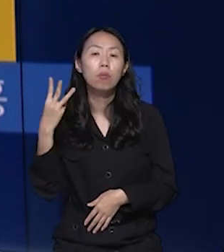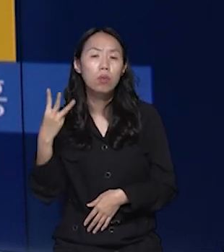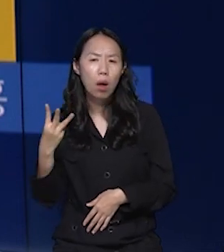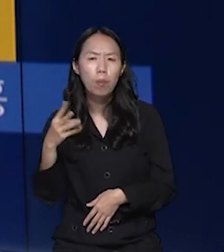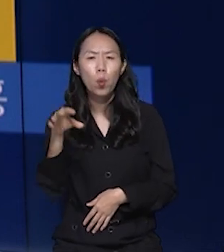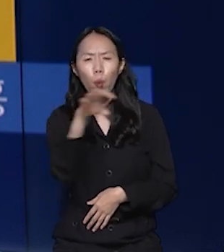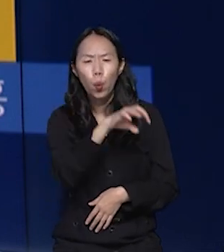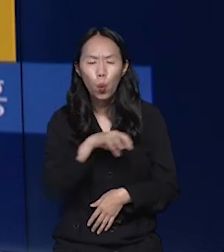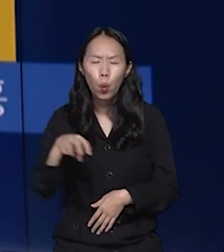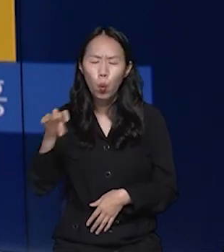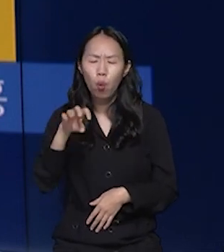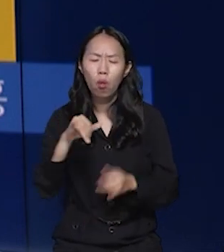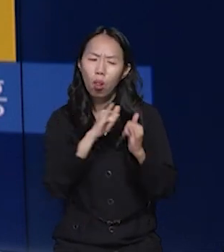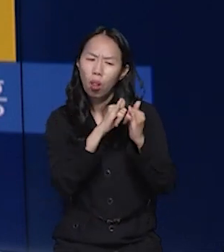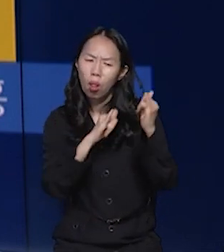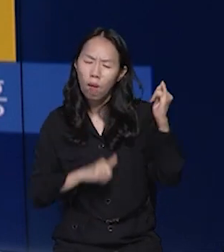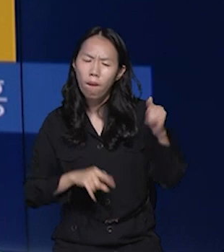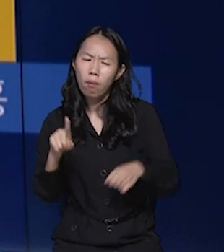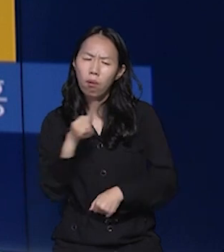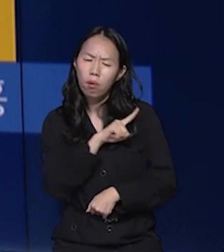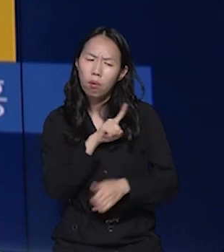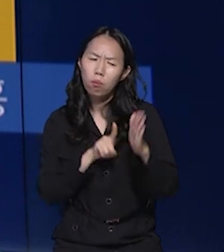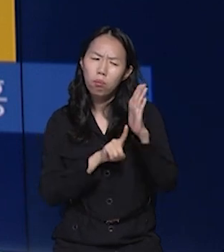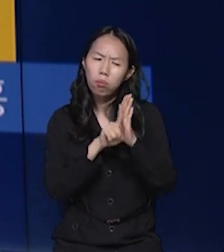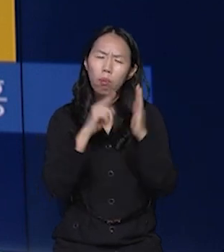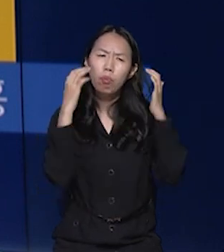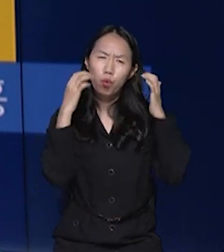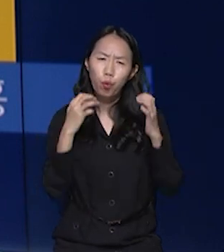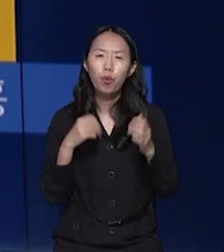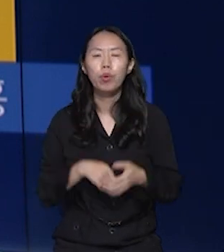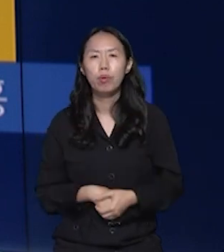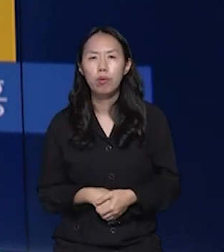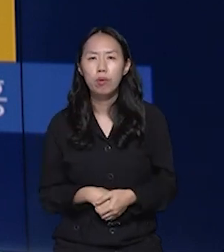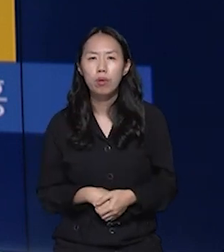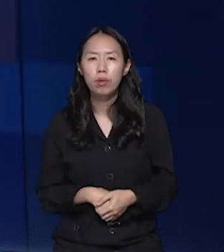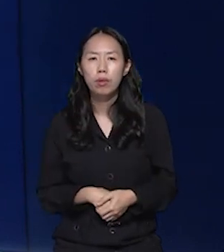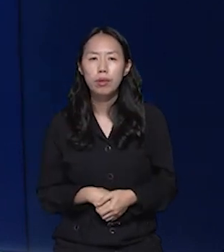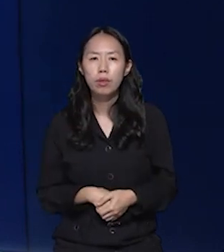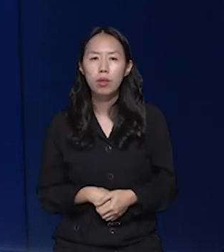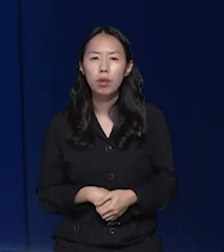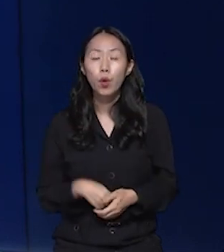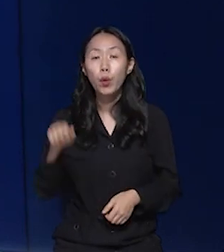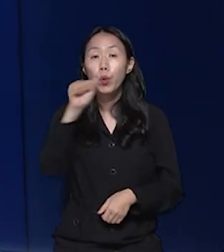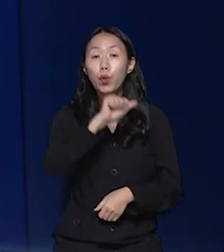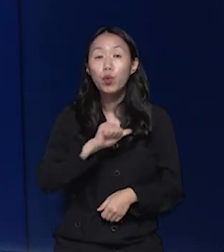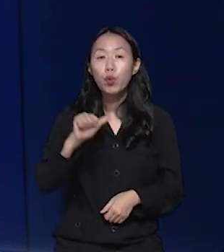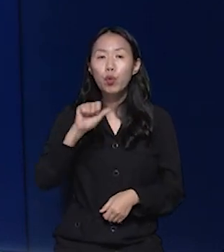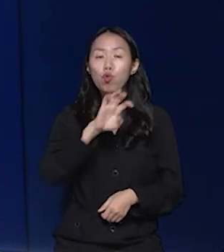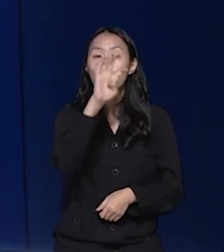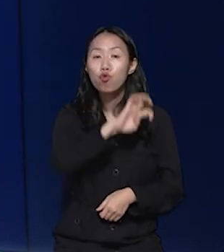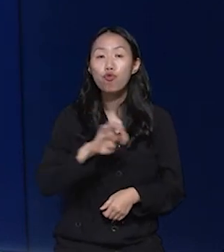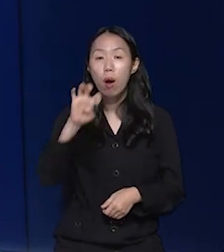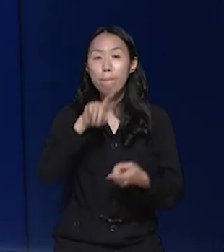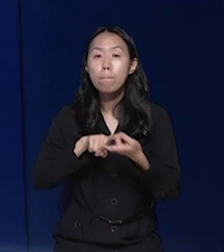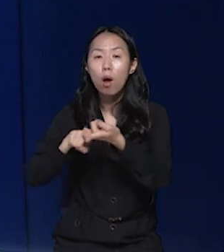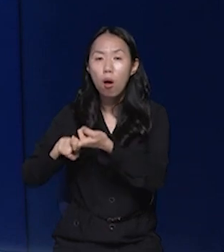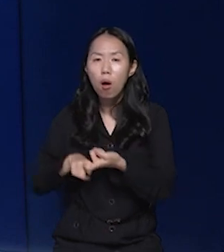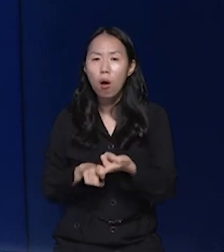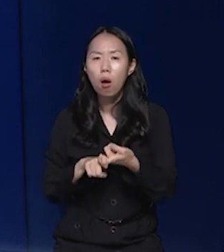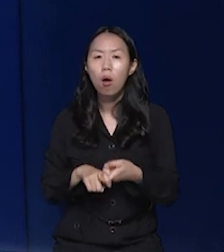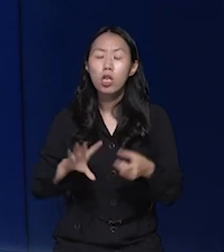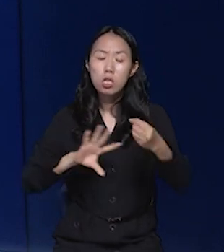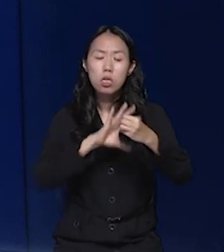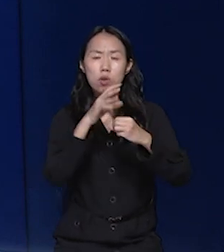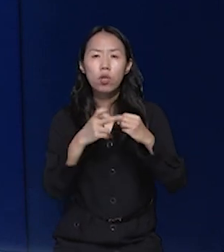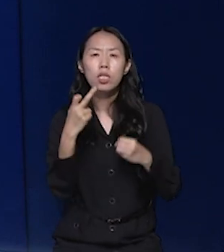시군에서 기상 관측 이래 11월 중 가장 높은 기온을 기록했습니다 유럽 연합은 올해 지구가 12만 5천년 만에